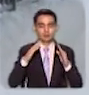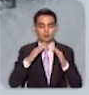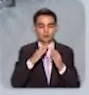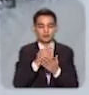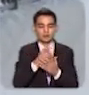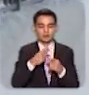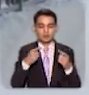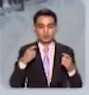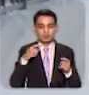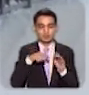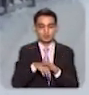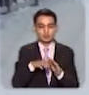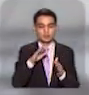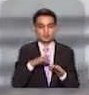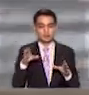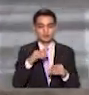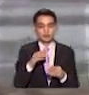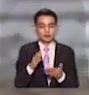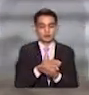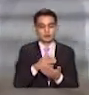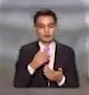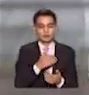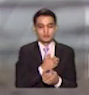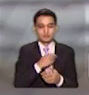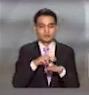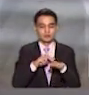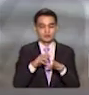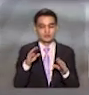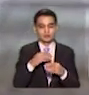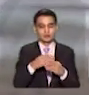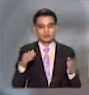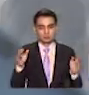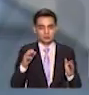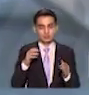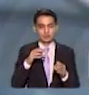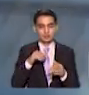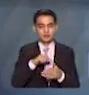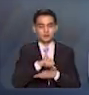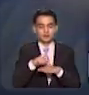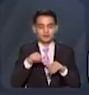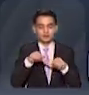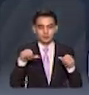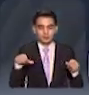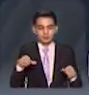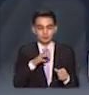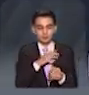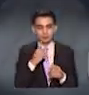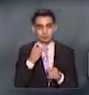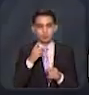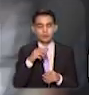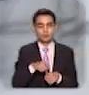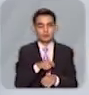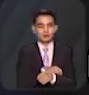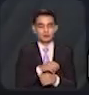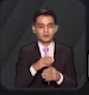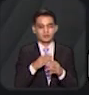қозғалысын шектеп, азаматтарды қуалап әлек. Радиус взрыва базы бака с галлоном составляет около 100 метров. Еще